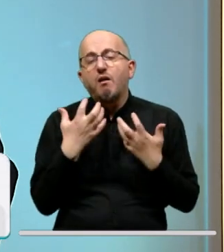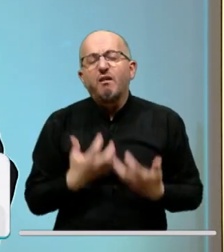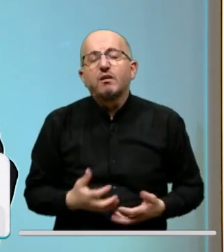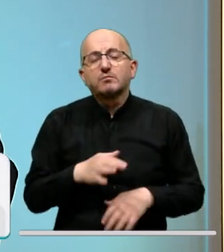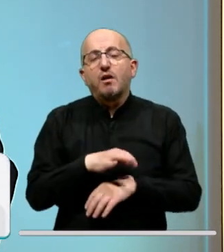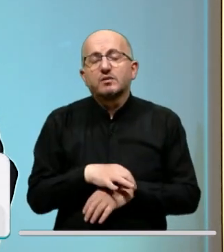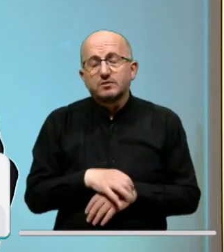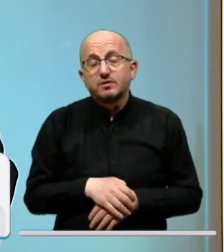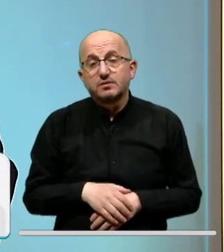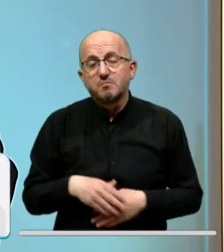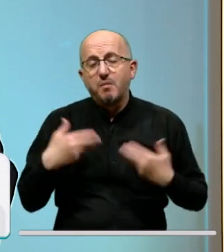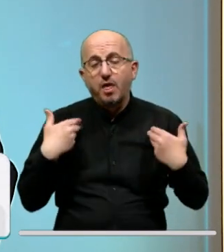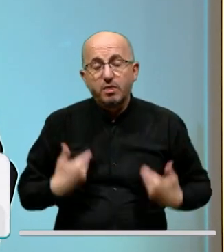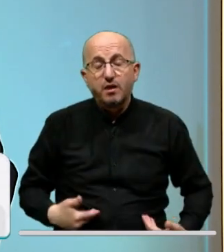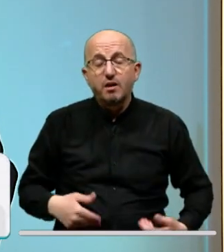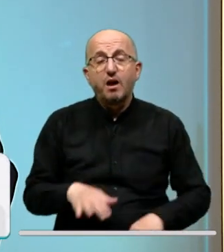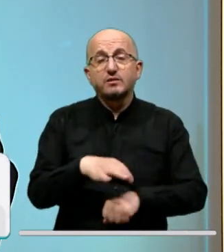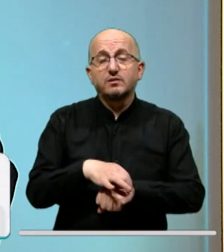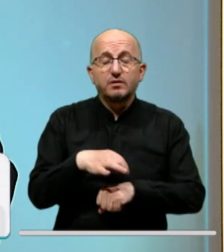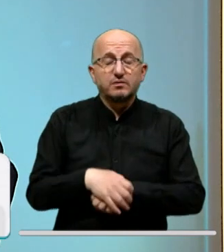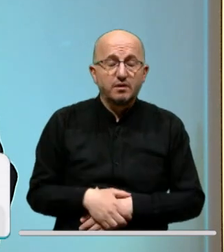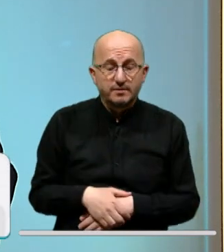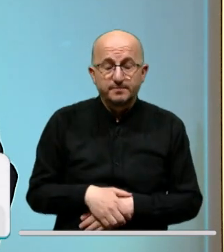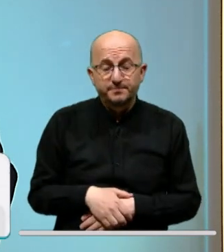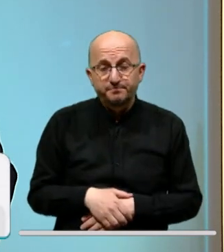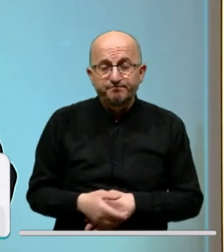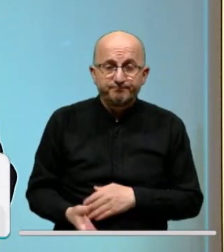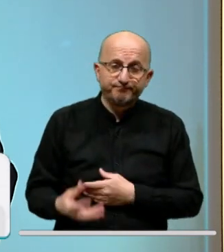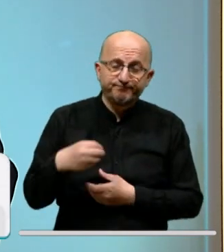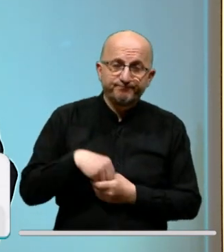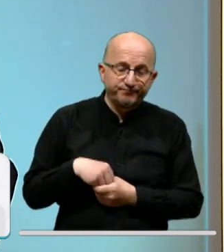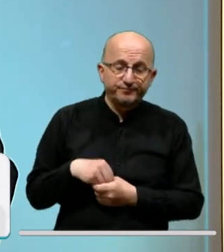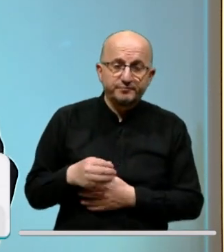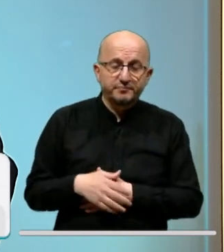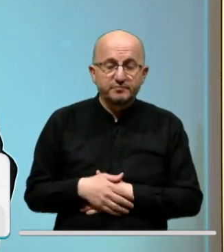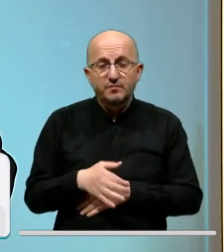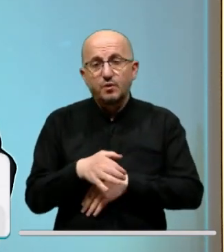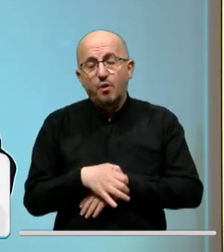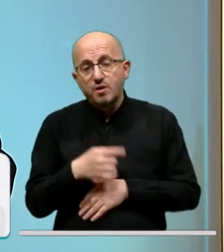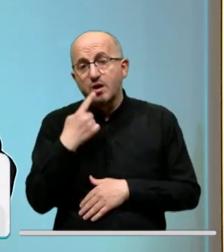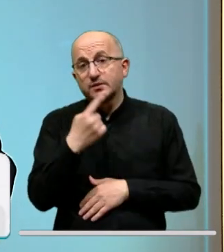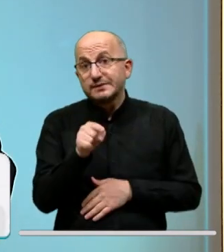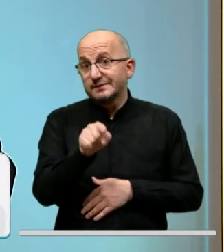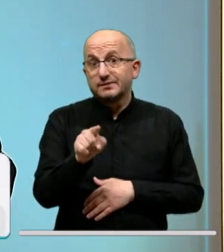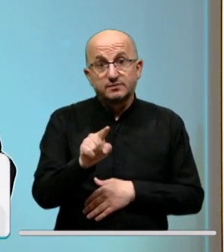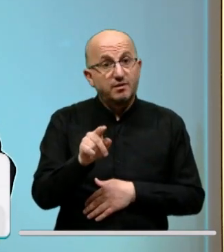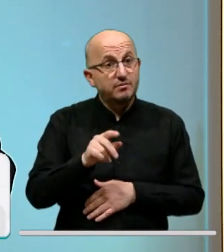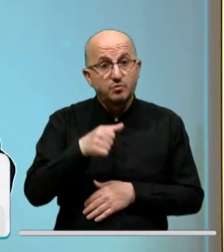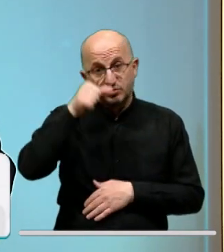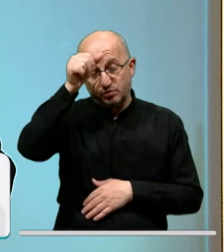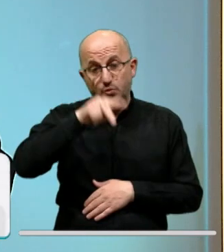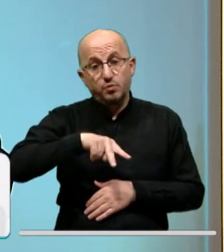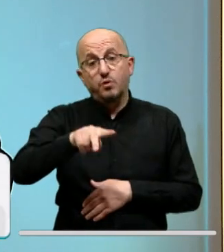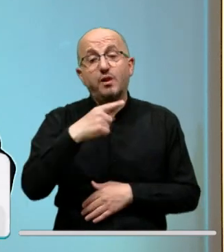oluşması bedeni e hastalıklar Hani bunların içerisinde Eee Doktor diyor ki sen artık bu yolculuğa